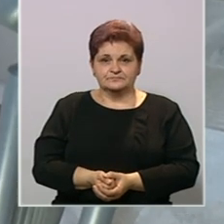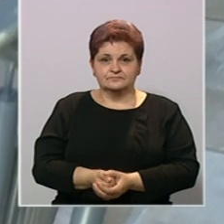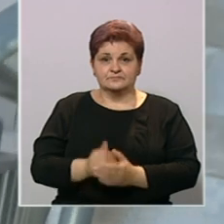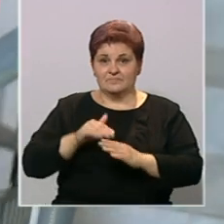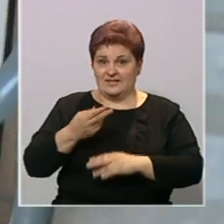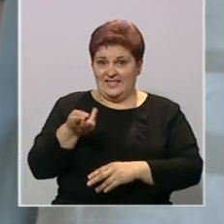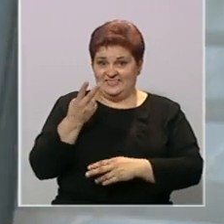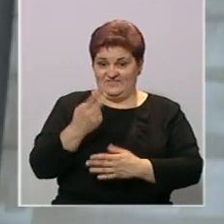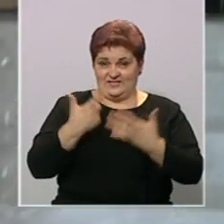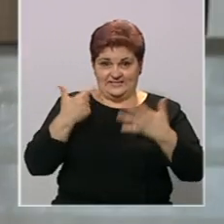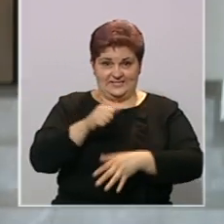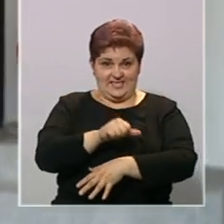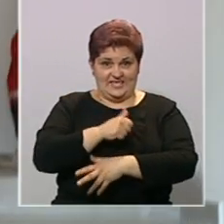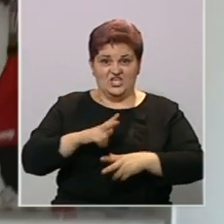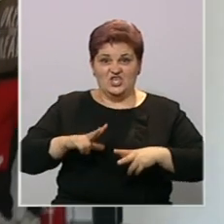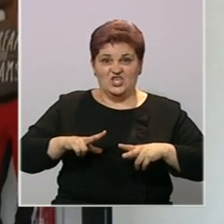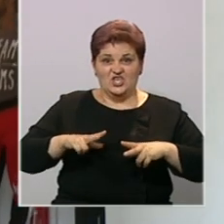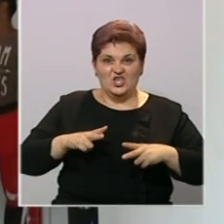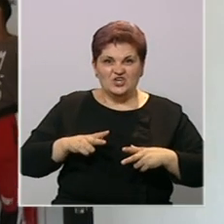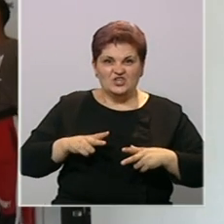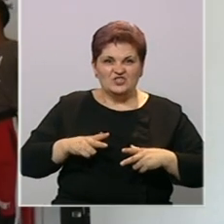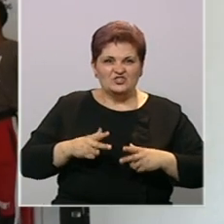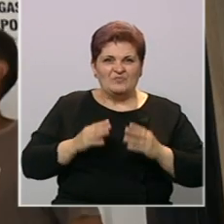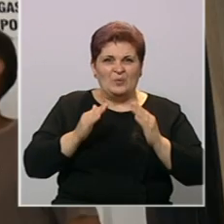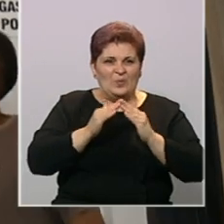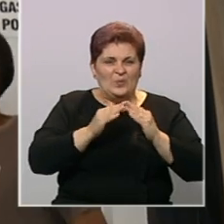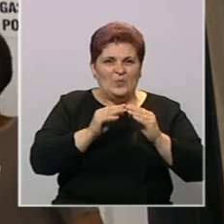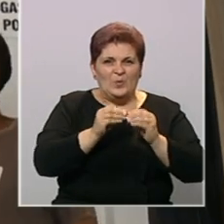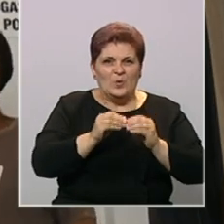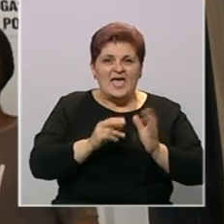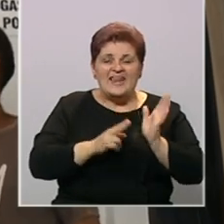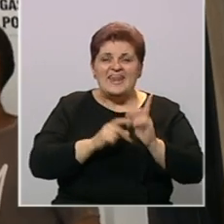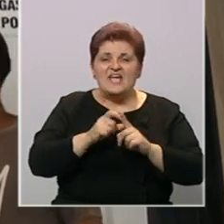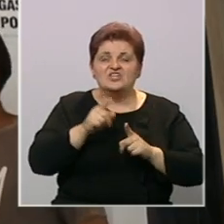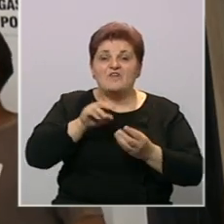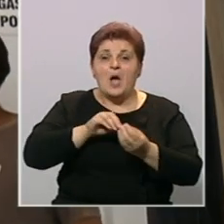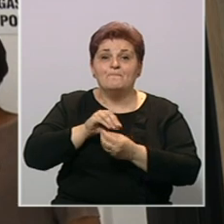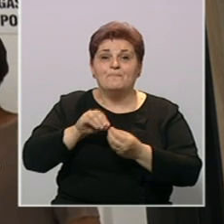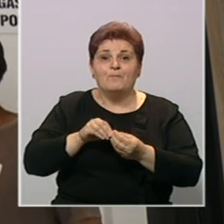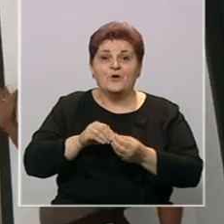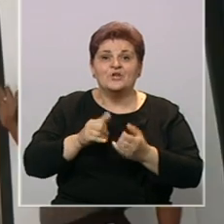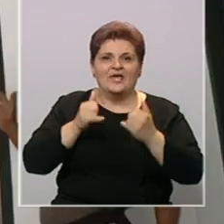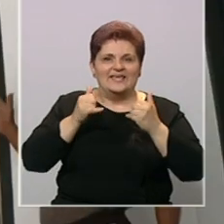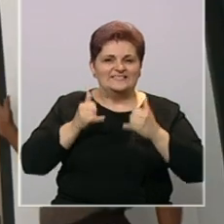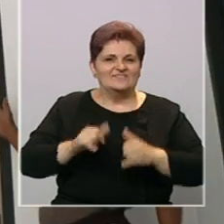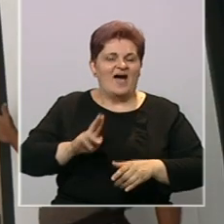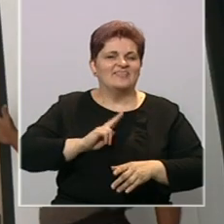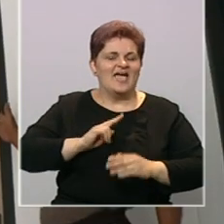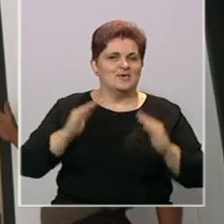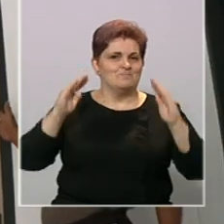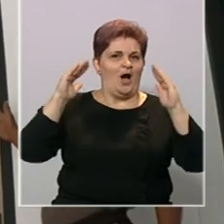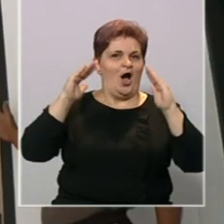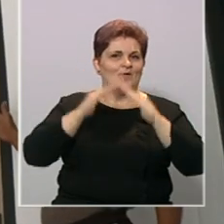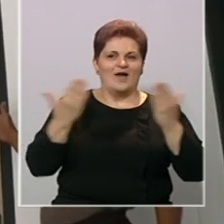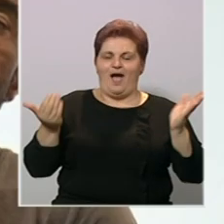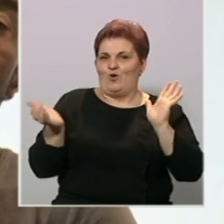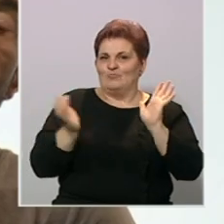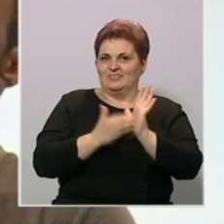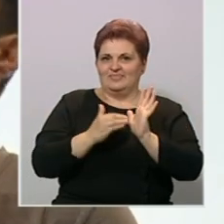Nakon 27 godina života u improviziranoj kućici, Nedžad Musić i njegova porodica sada zvanično imaju dom dostojan